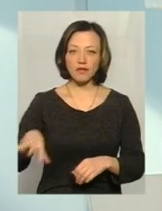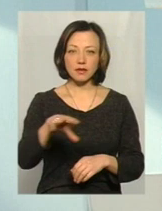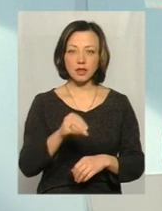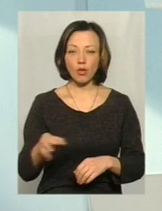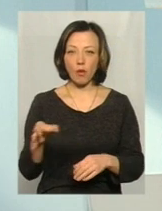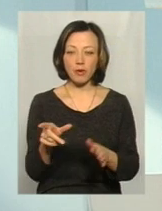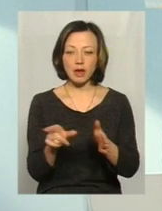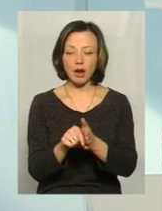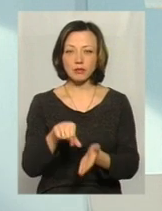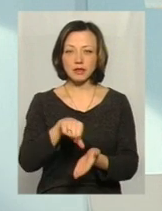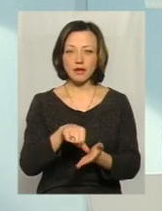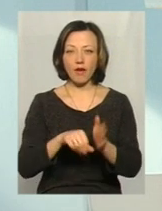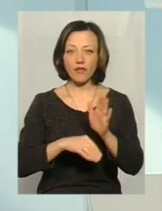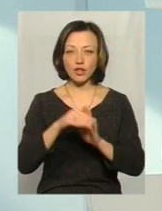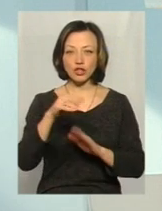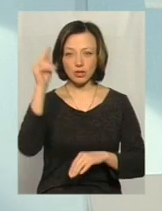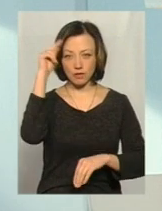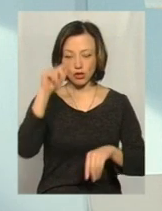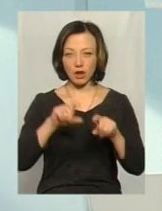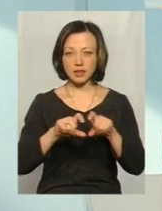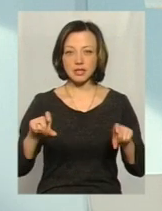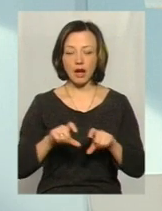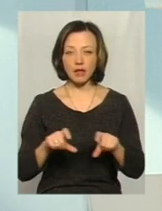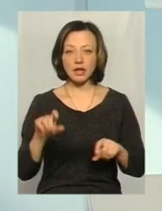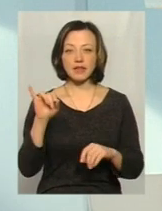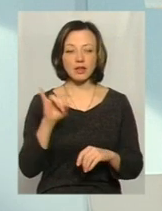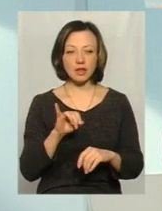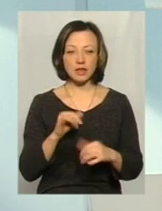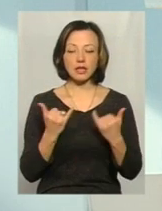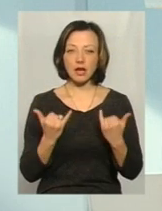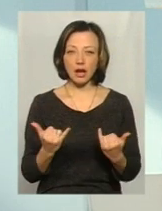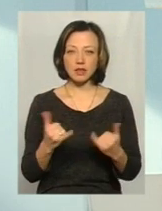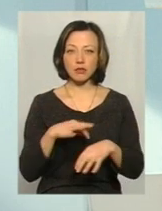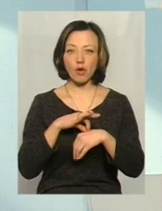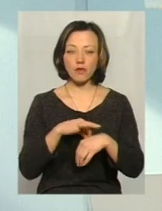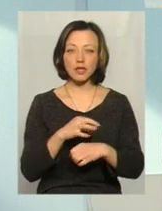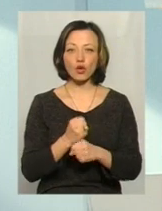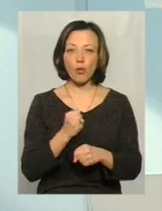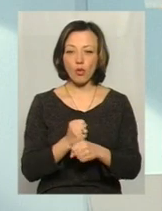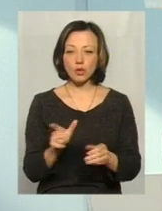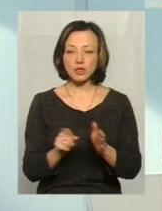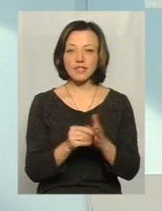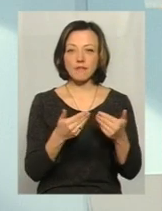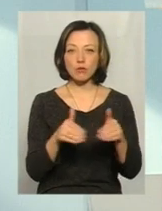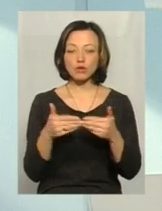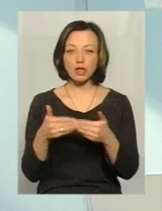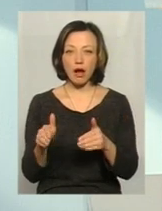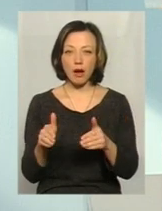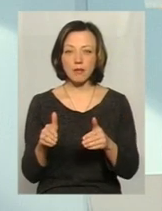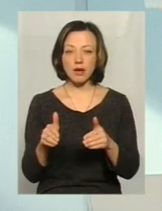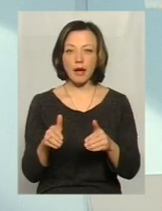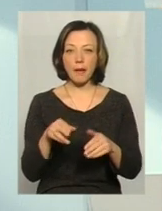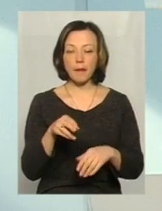разом з представниками вищих навчальних закладів. І наразі ми провели роботу із випускниками